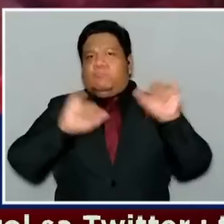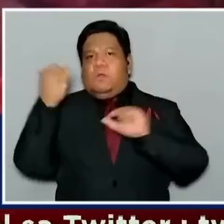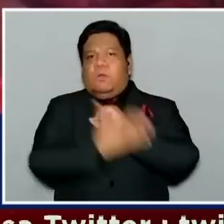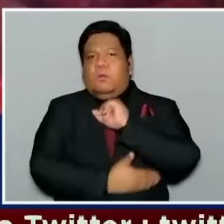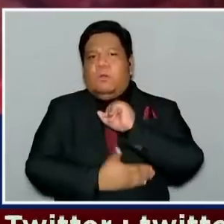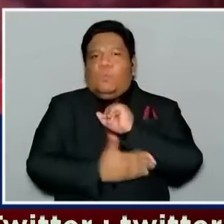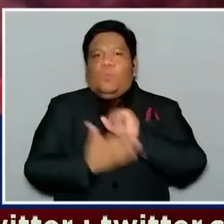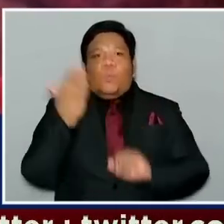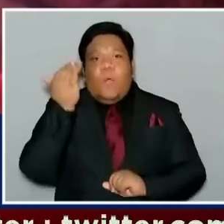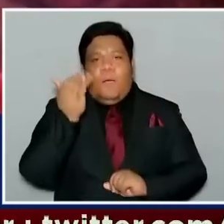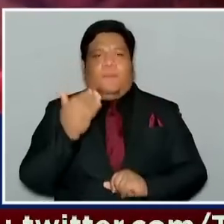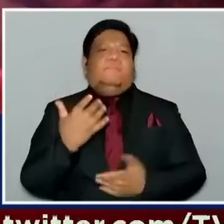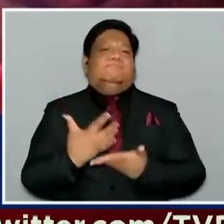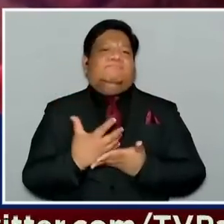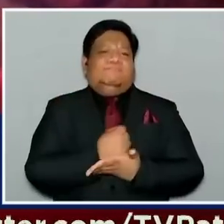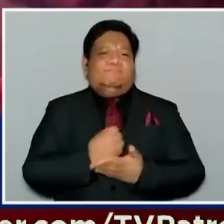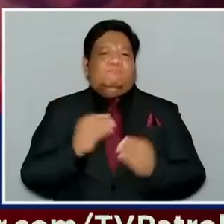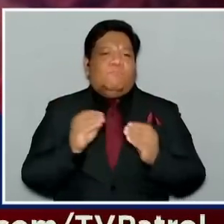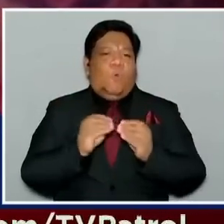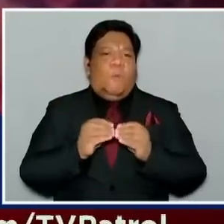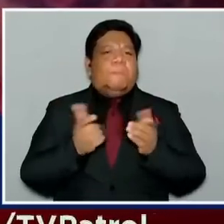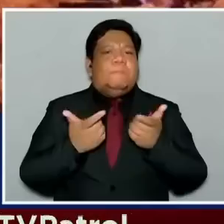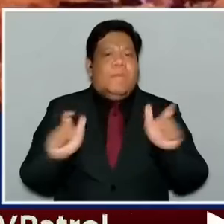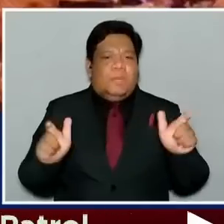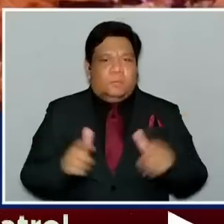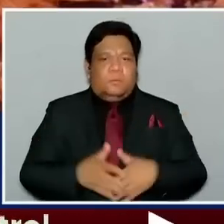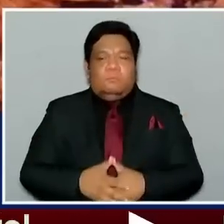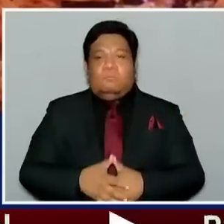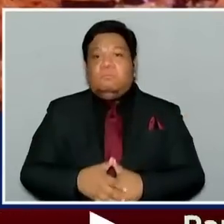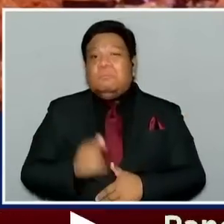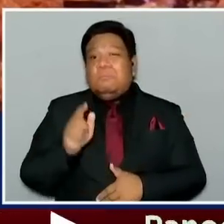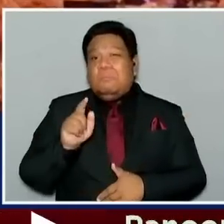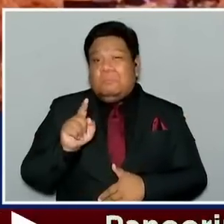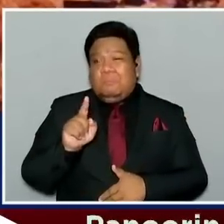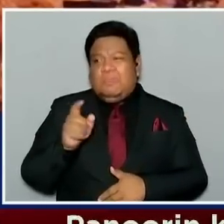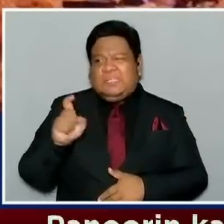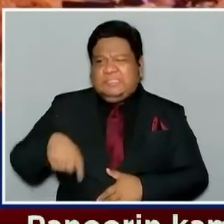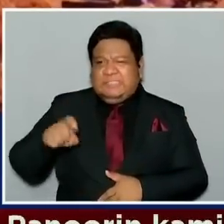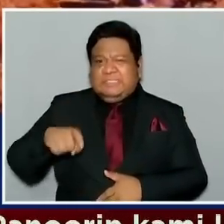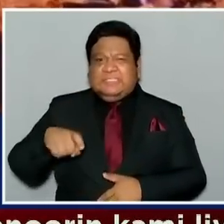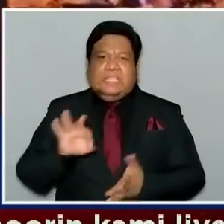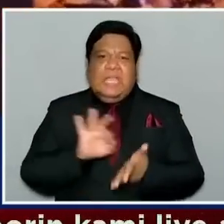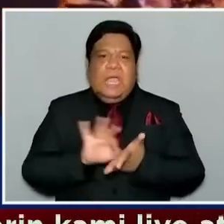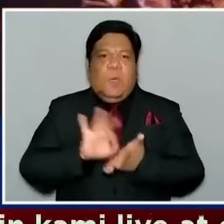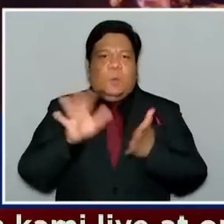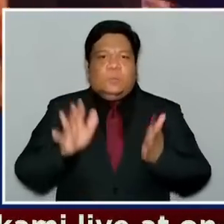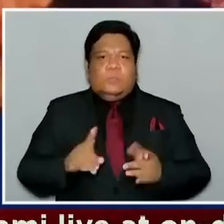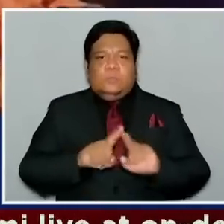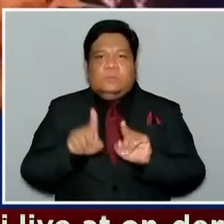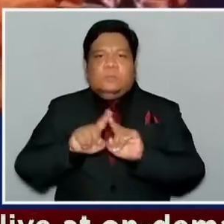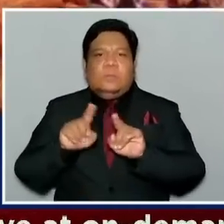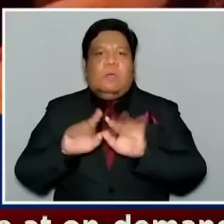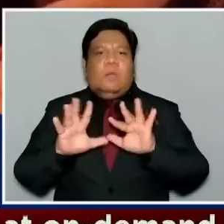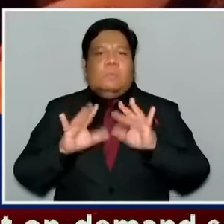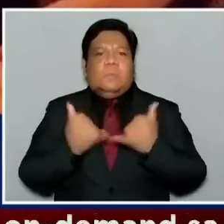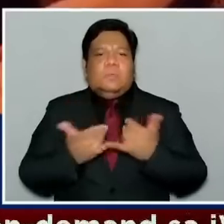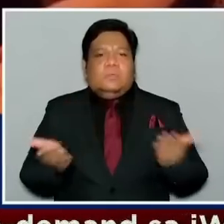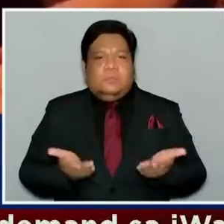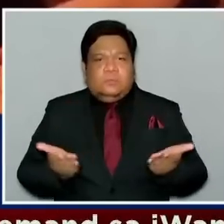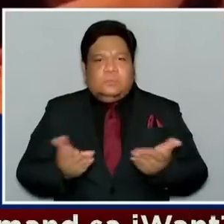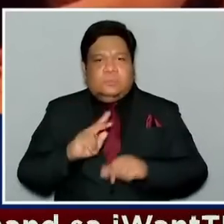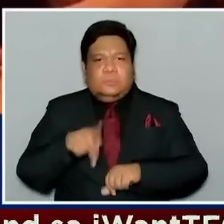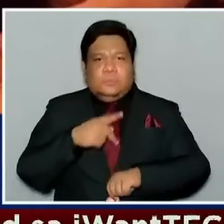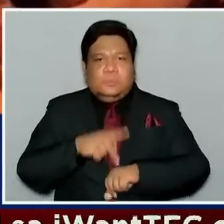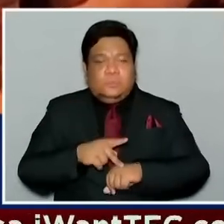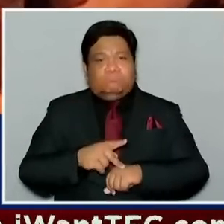kita. Pero lalo manong lumalakas ang demand para sa mga accountants sa mga kumpanya dito sa ating bansa. Kaya